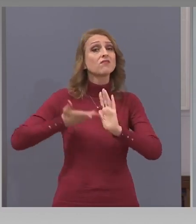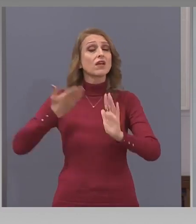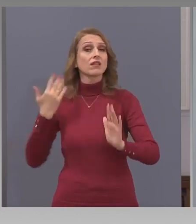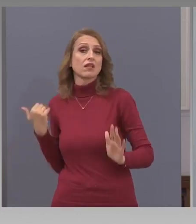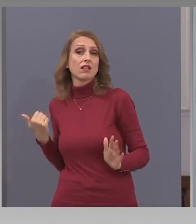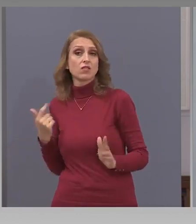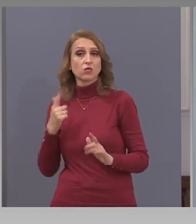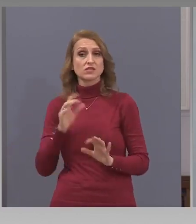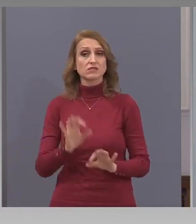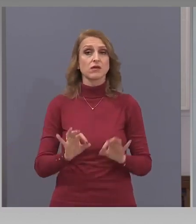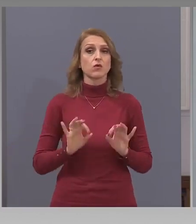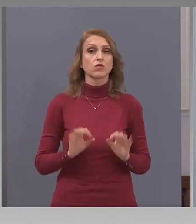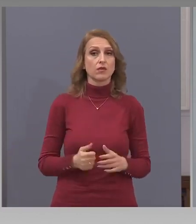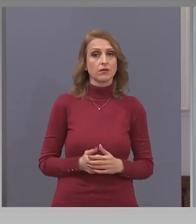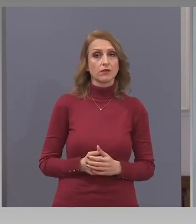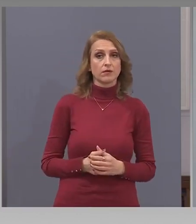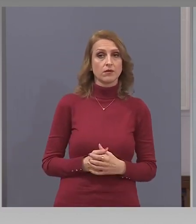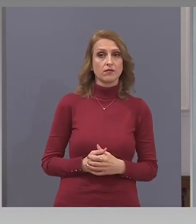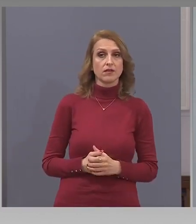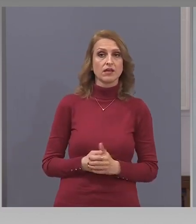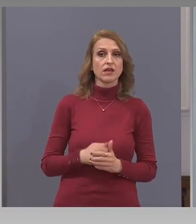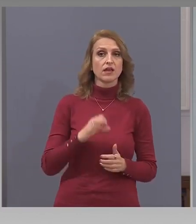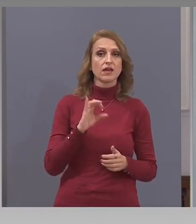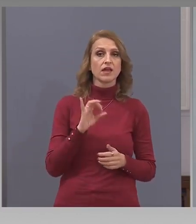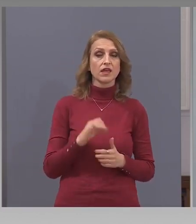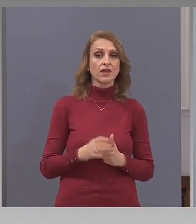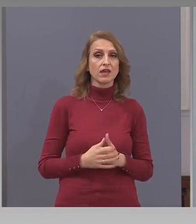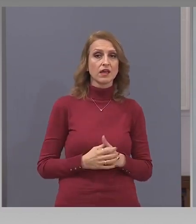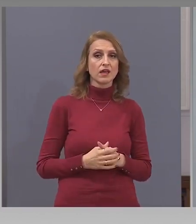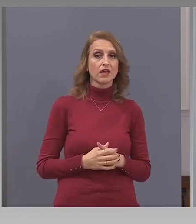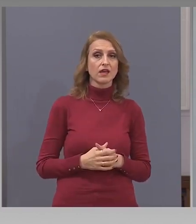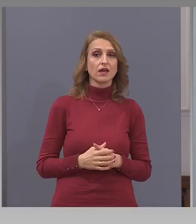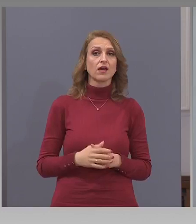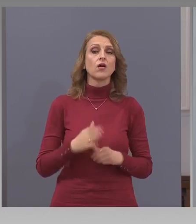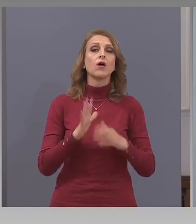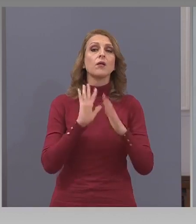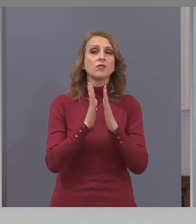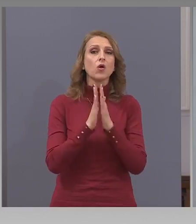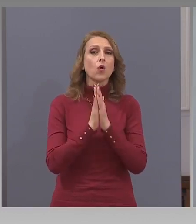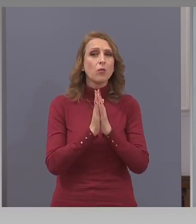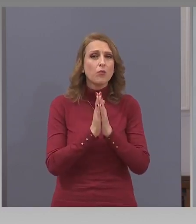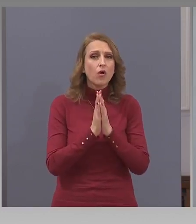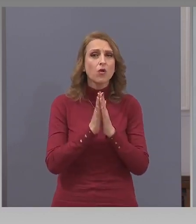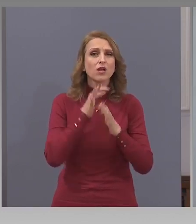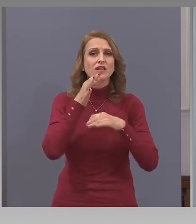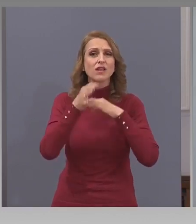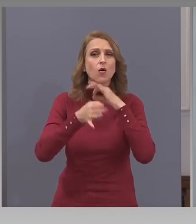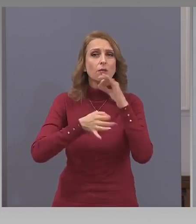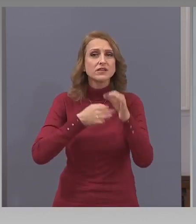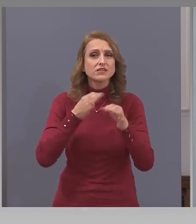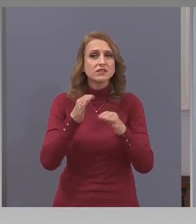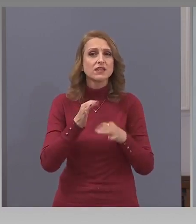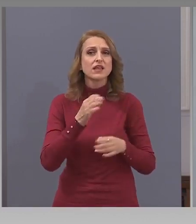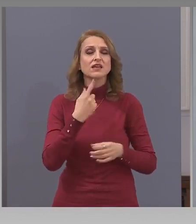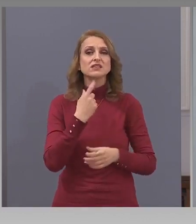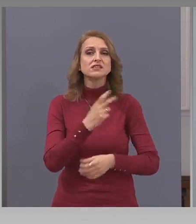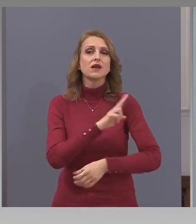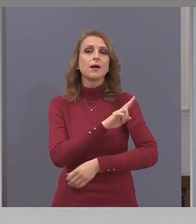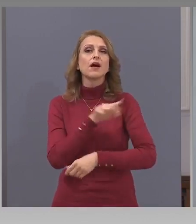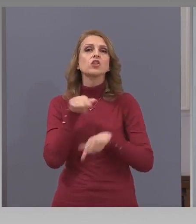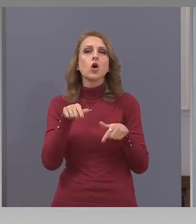мобилизацията. Кажи, Иве. Да, Иван Николова пика. Благодаря, господин премиер, много ви моля да обясните малко повече за този медицински